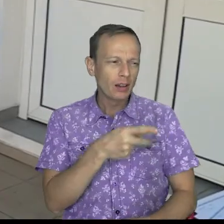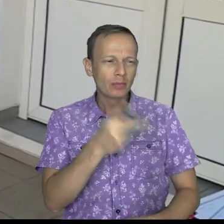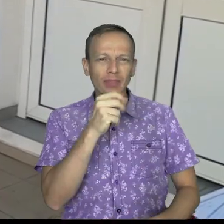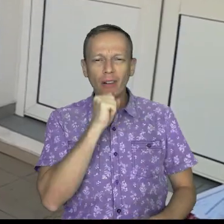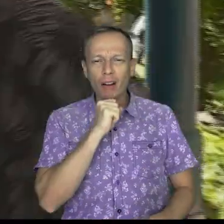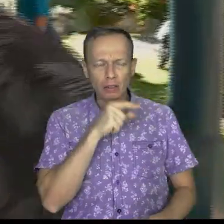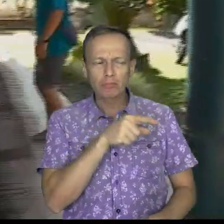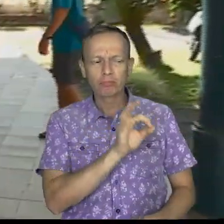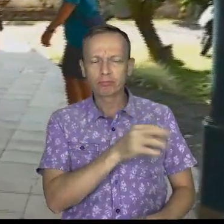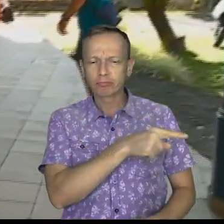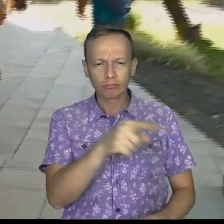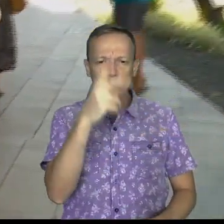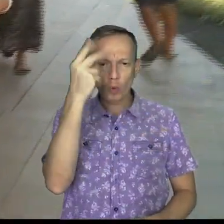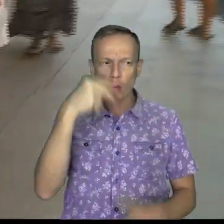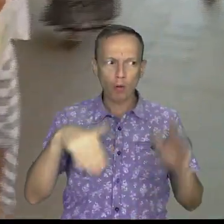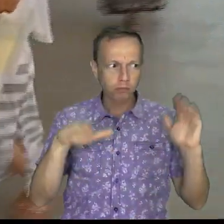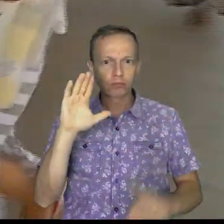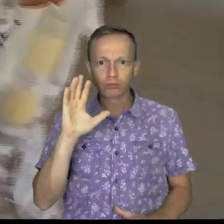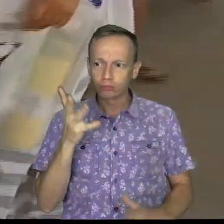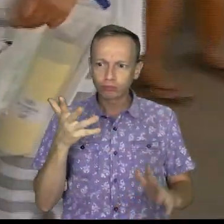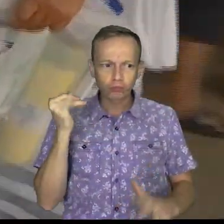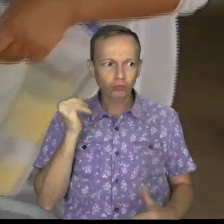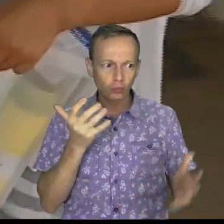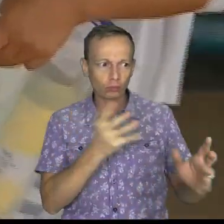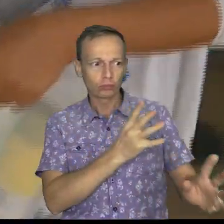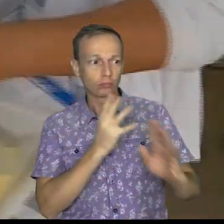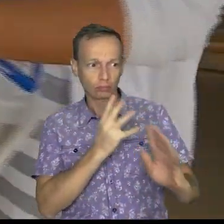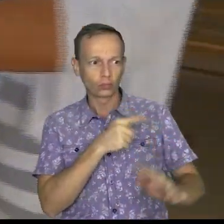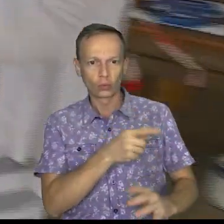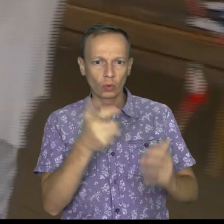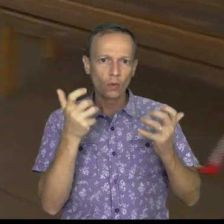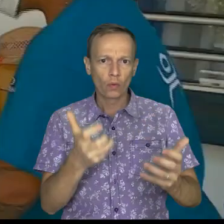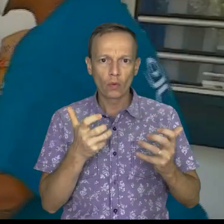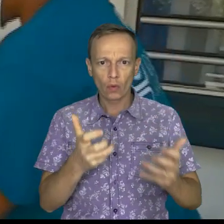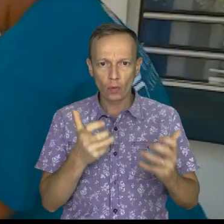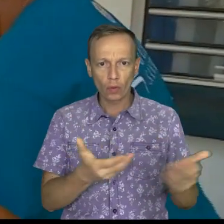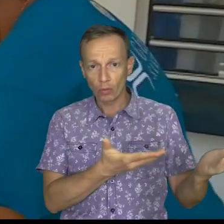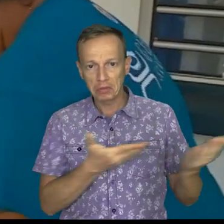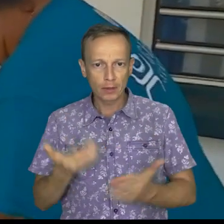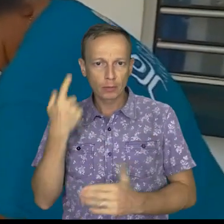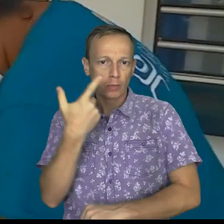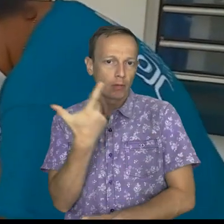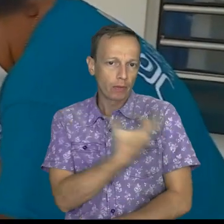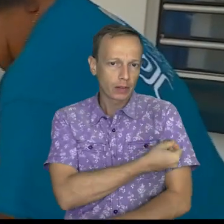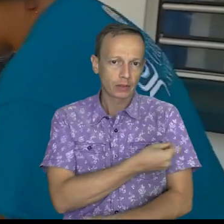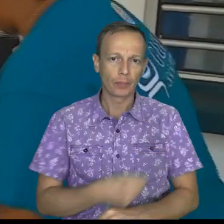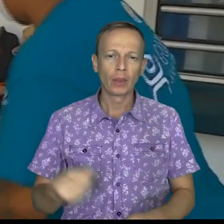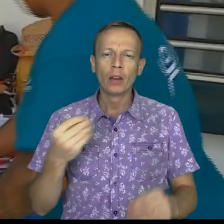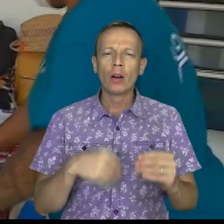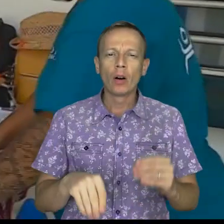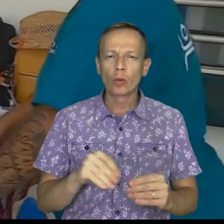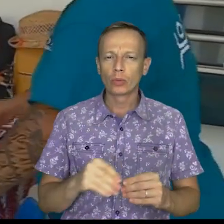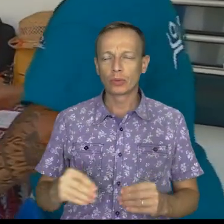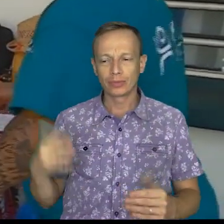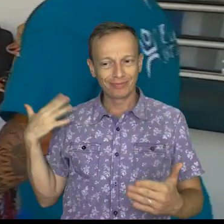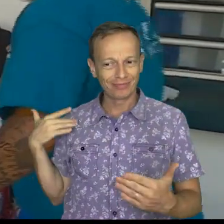tranche d'âge. Et ils sont volontaires, ils sont demandeuses, ils sont demandeurs et elles sont demandeuses de vaccination, avec